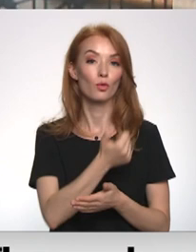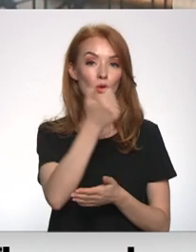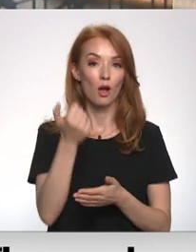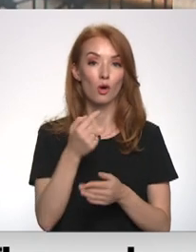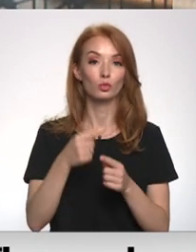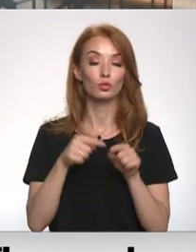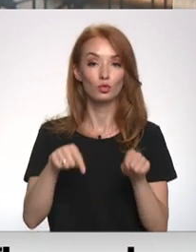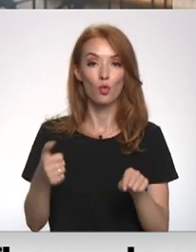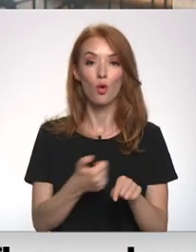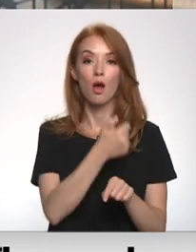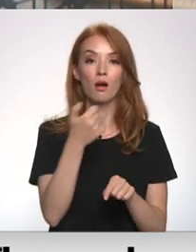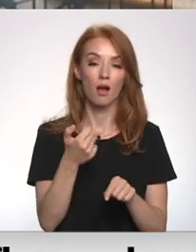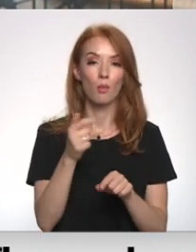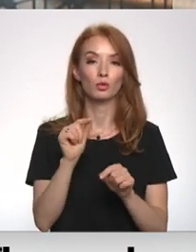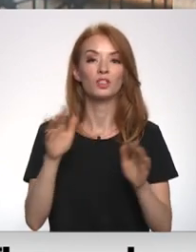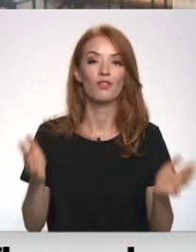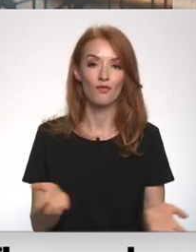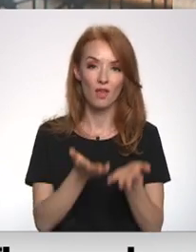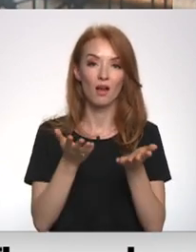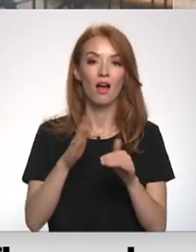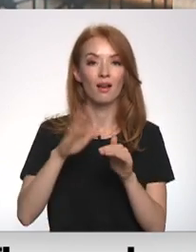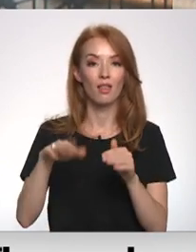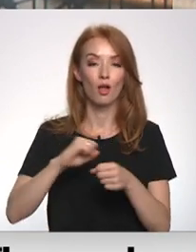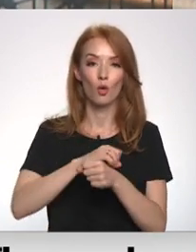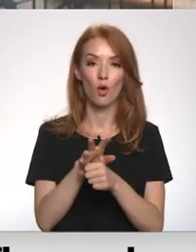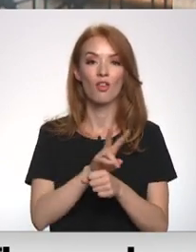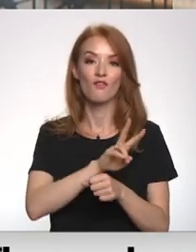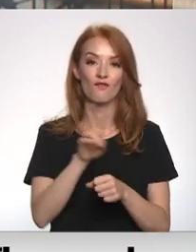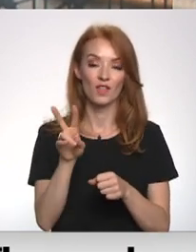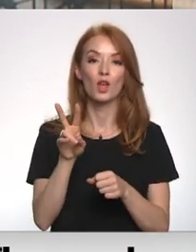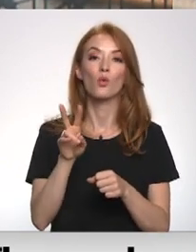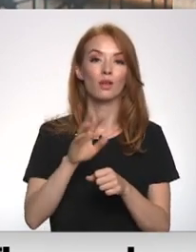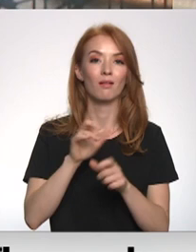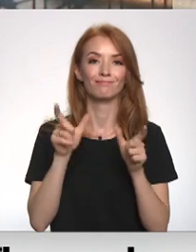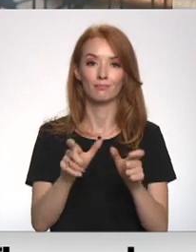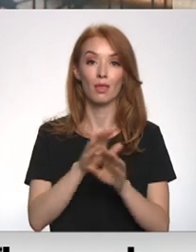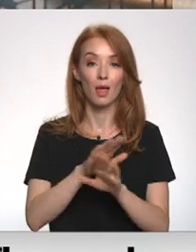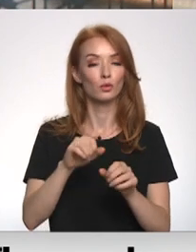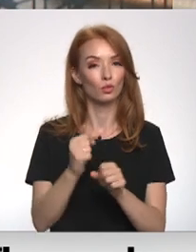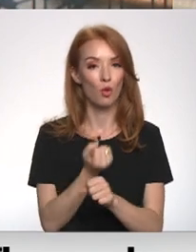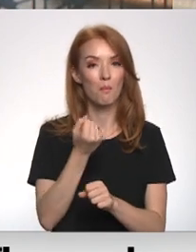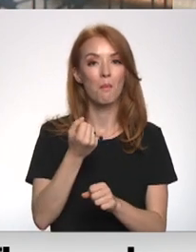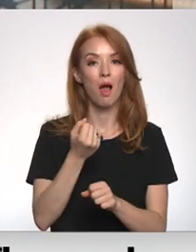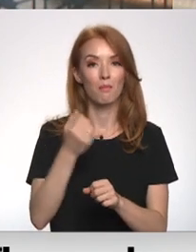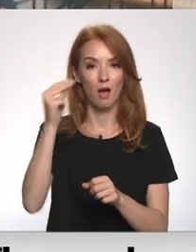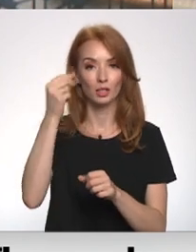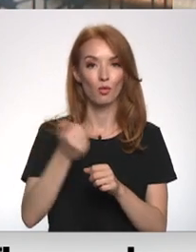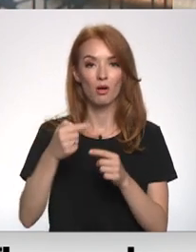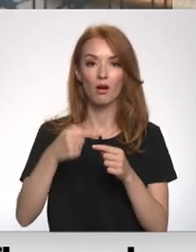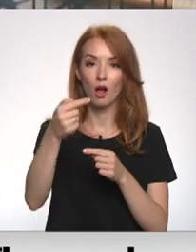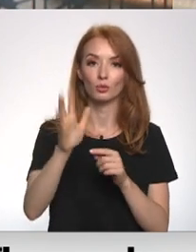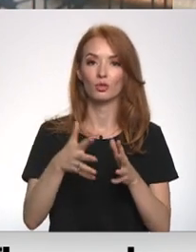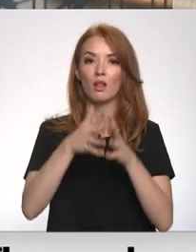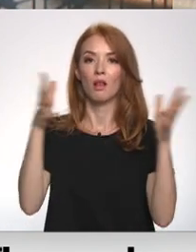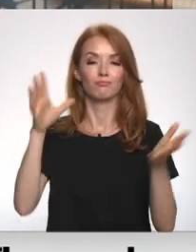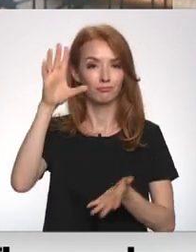burtiskā nozīmē uzelpot, jo ar Covid saistīto ierobežojumu zinību dienā nebūs. Gads tik un tā būs dažādiem izaicinājumiem bagāts.